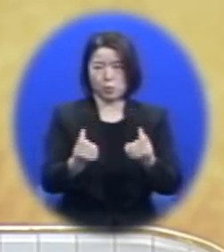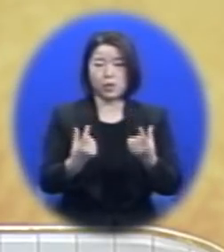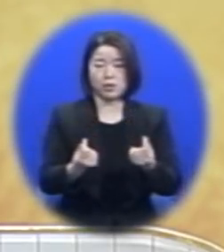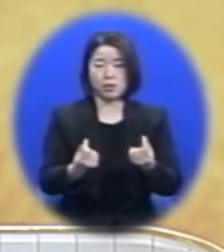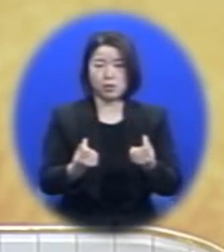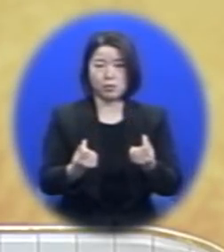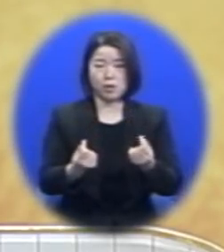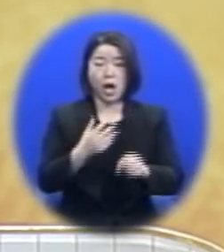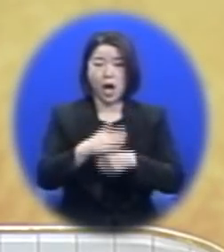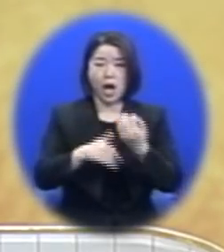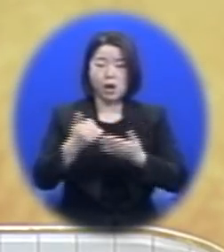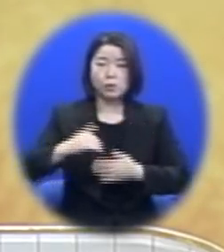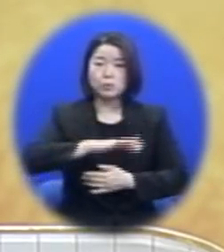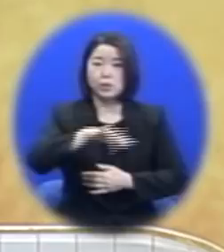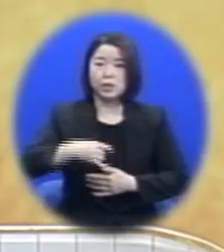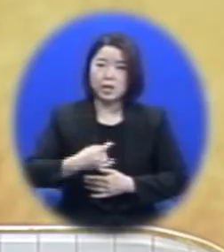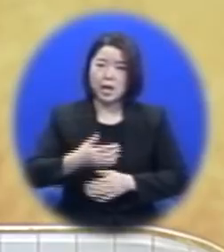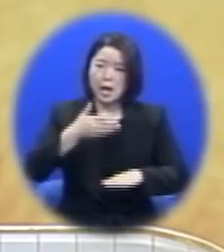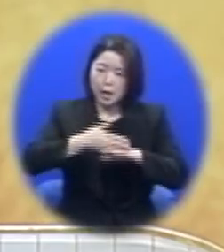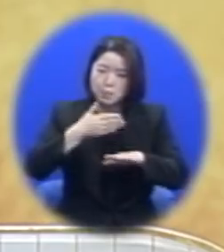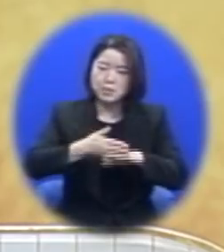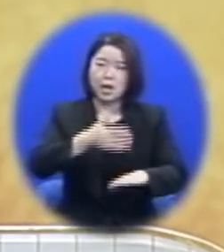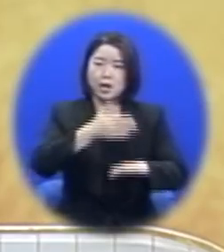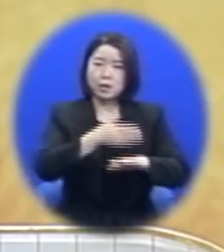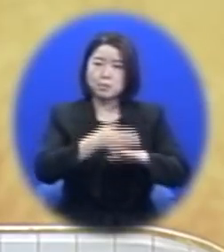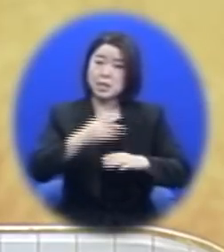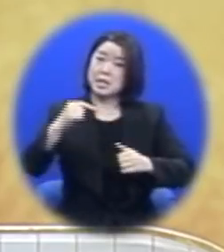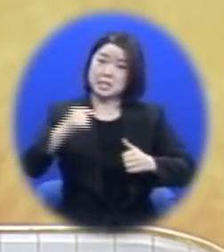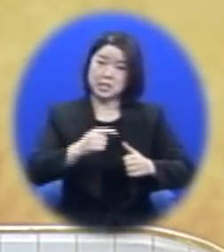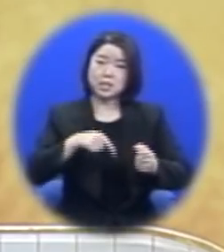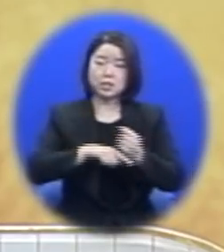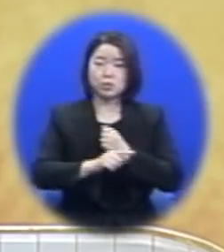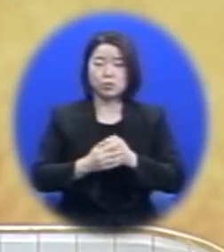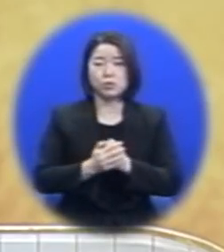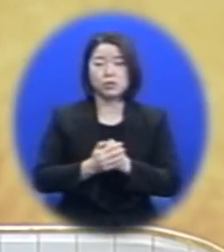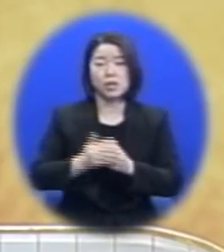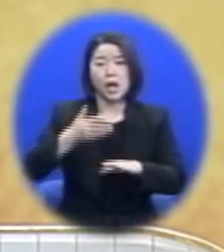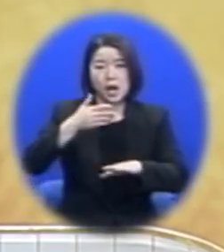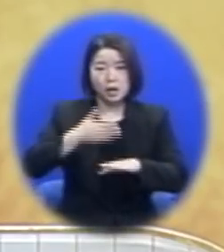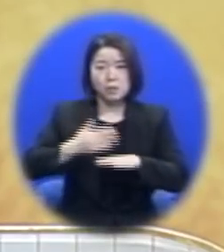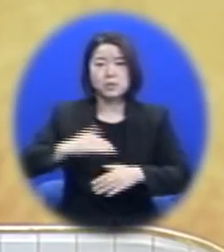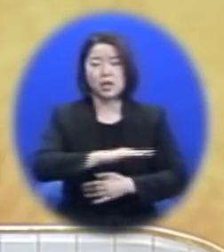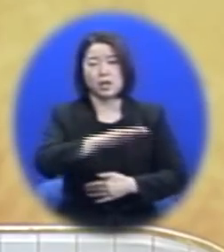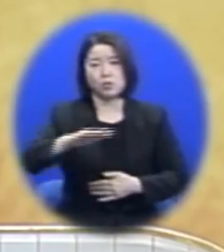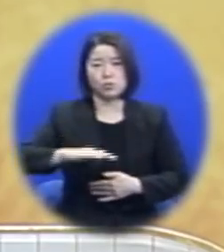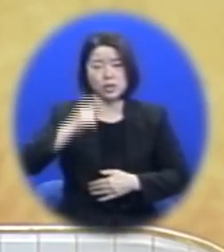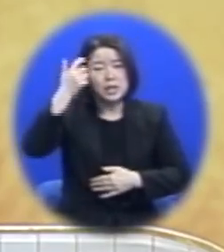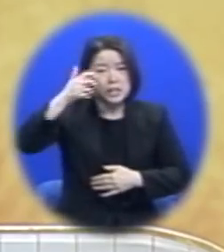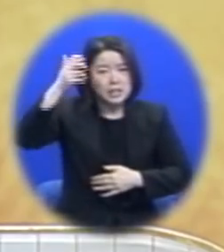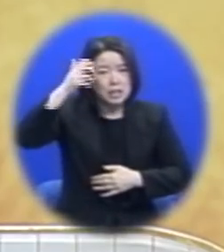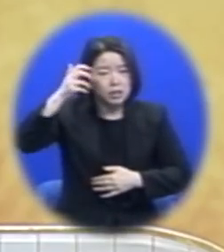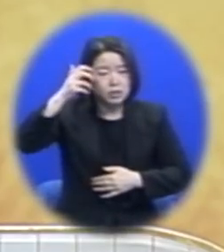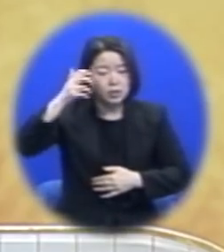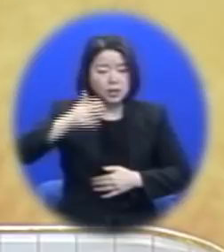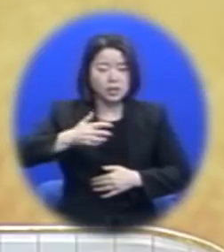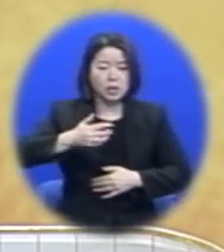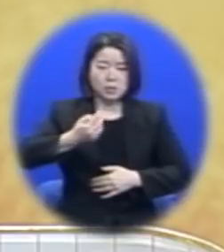하나님께서 우리에게 그렇게 감사하라 감사하라 하신 것은 감사가 우리의 영적인